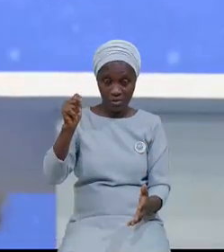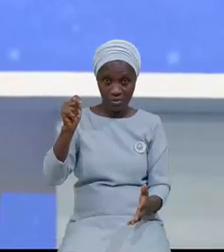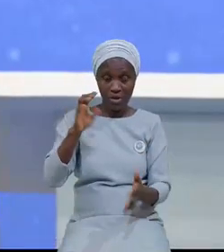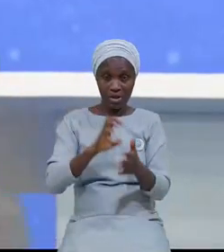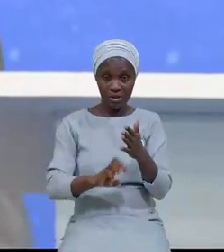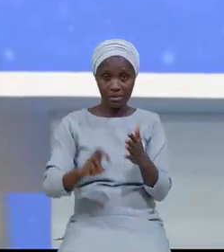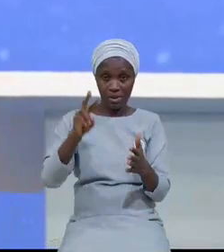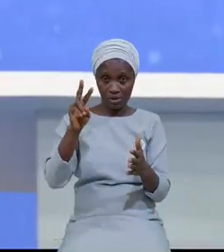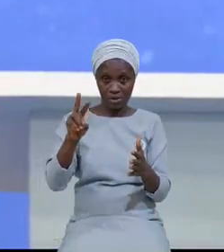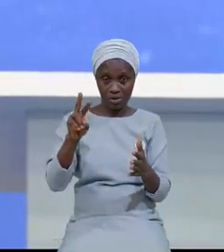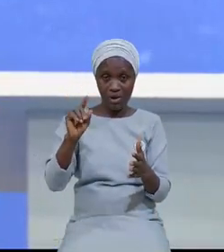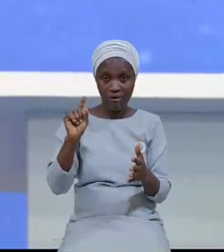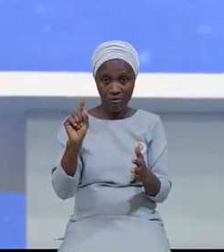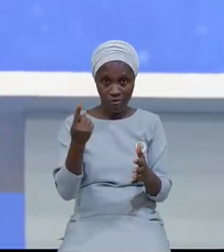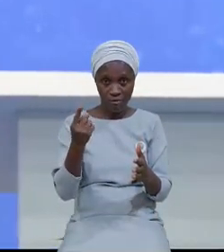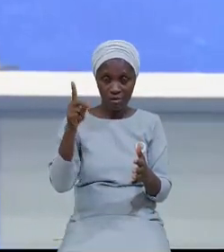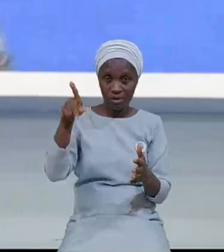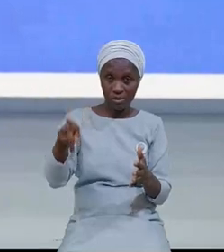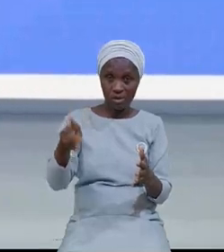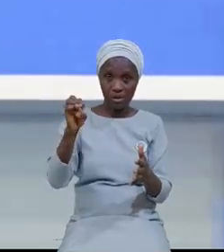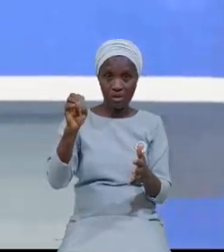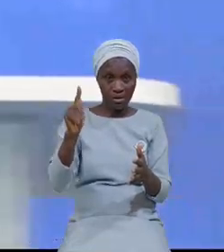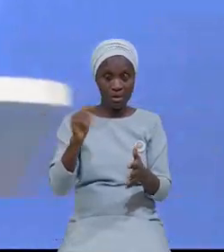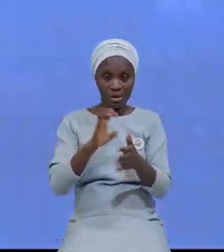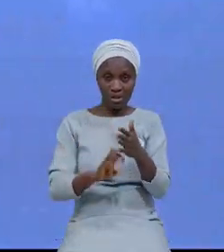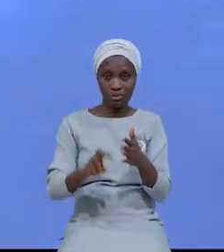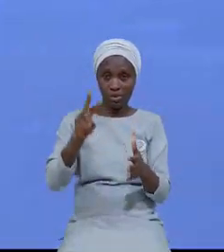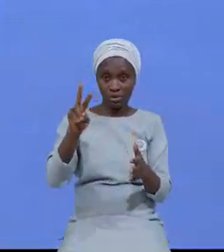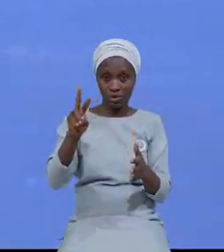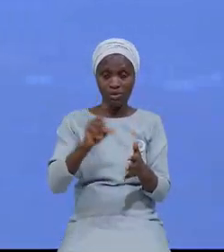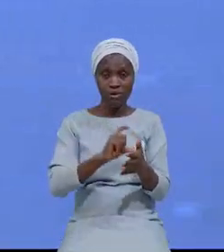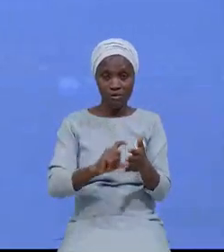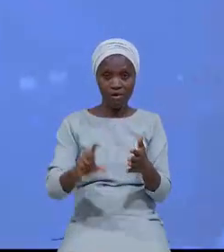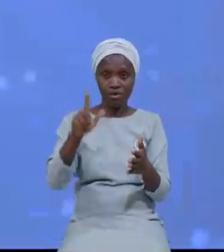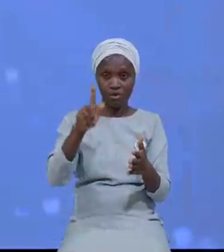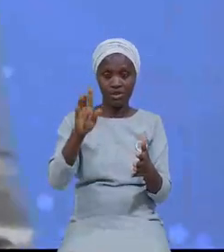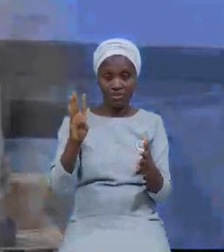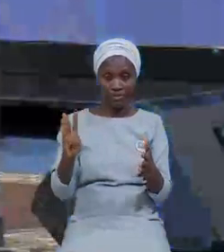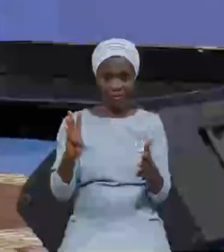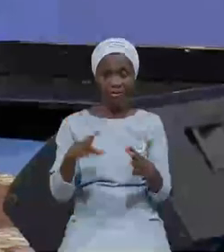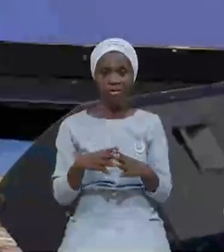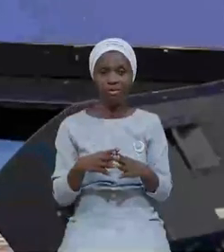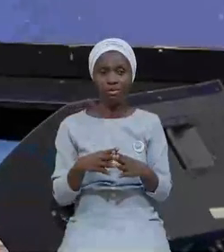verset 24 1er pierre chapitre 2 verset